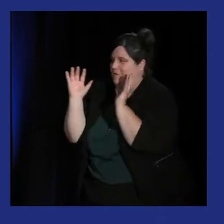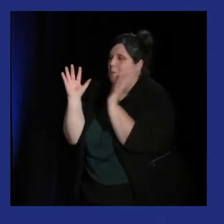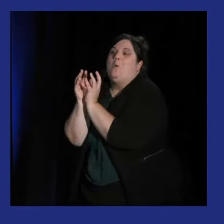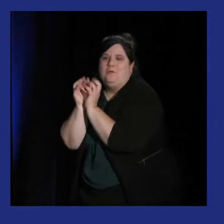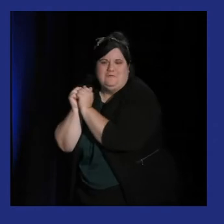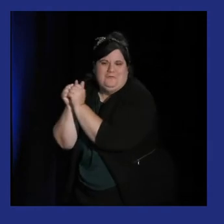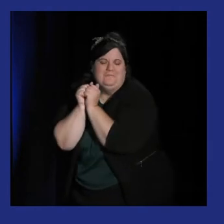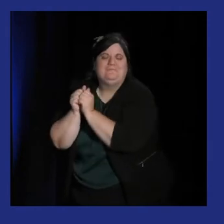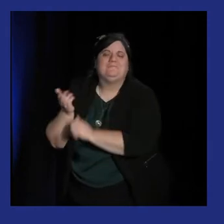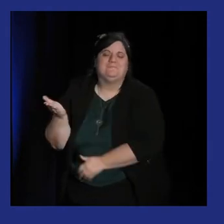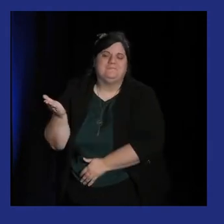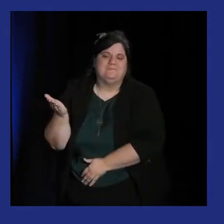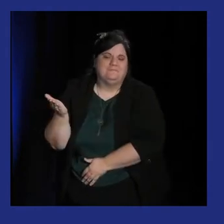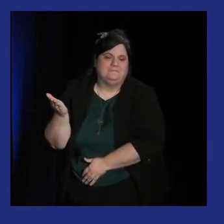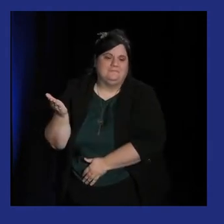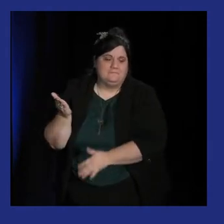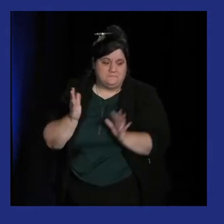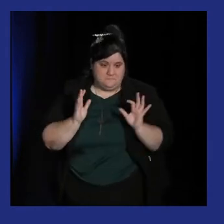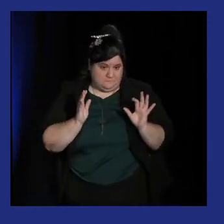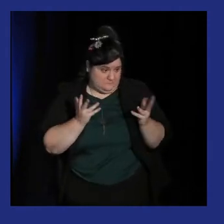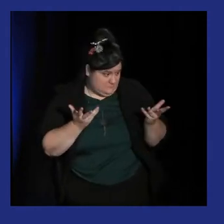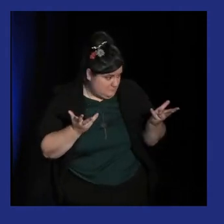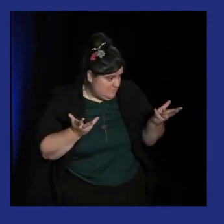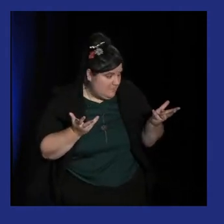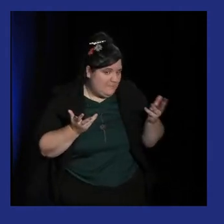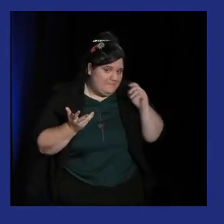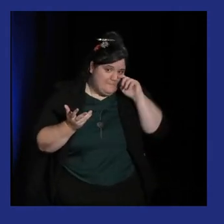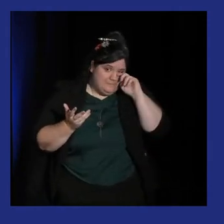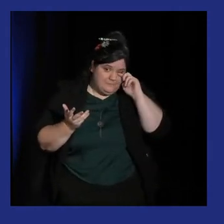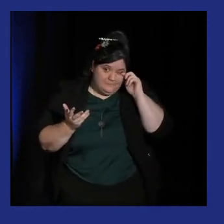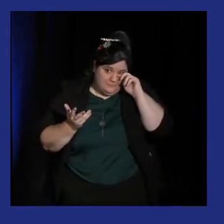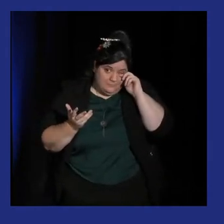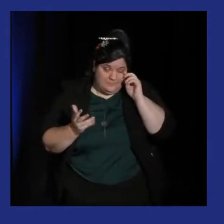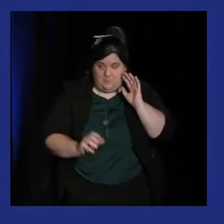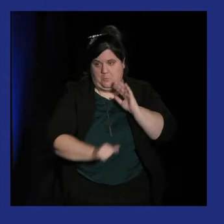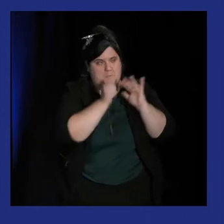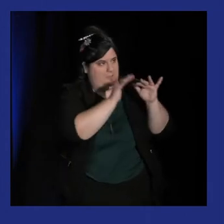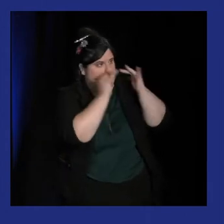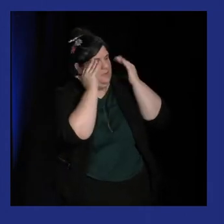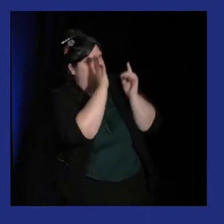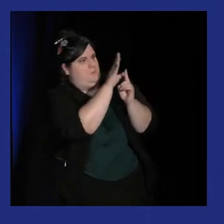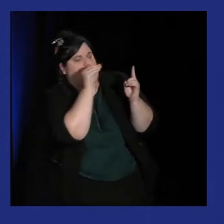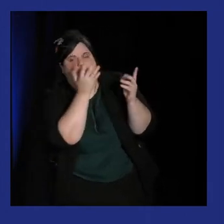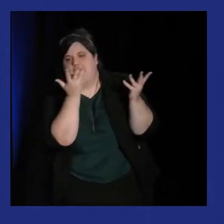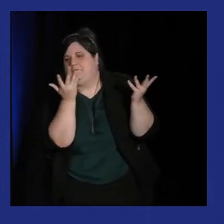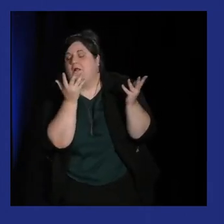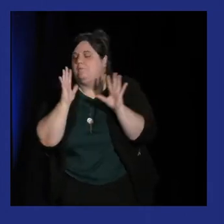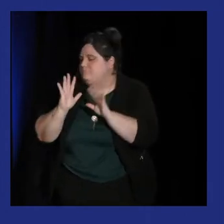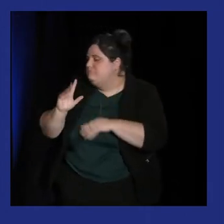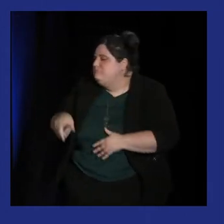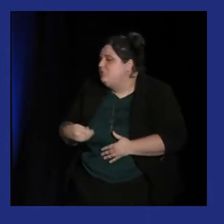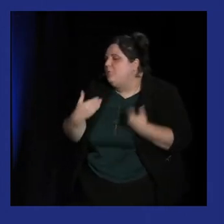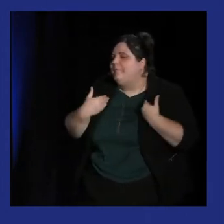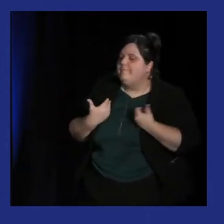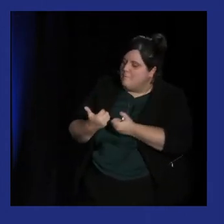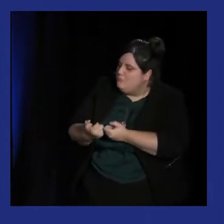sont connues effectivement moi c'est plus une question de modèle l'un des tous premiers modèles alors évidemment je suis joueur de jeux vidéo j'enregistrais ma musique sur